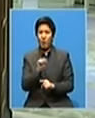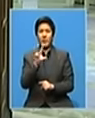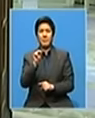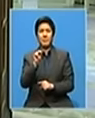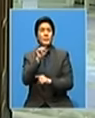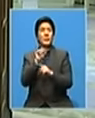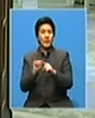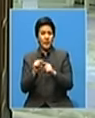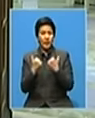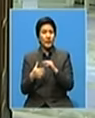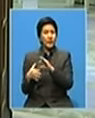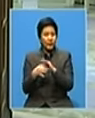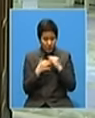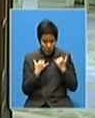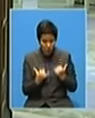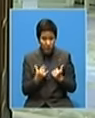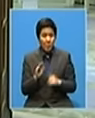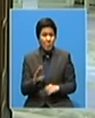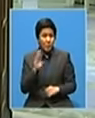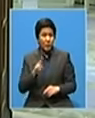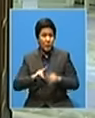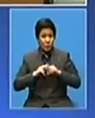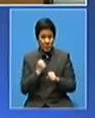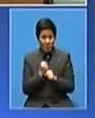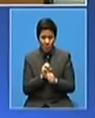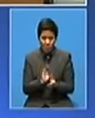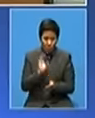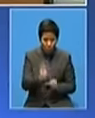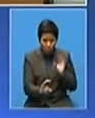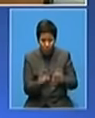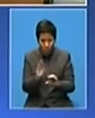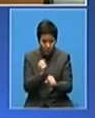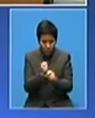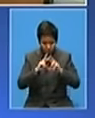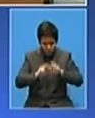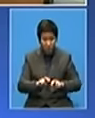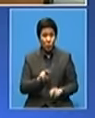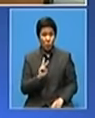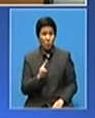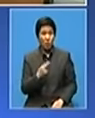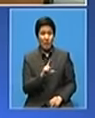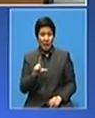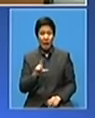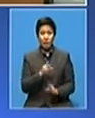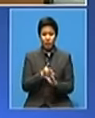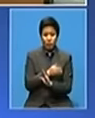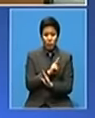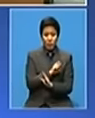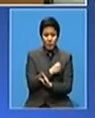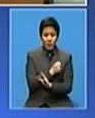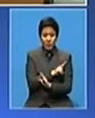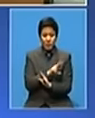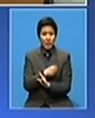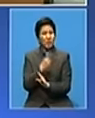งทุนวิจัยภาคเอกชนก็ได้เพิ่มมากขึ้นถึงกว่า 20,000 ล้านบาทในรอบ 2-3 ปีที่ผ่านมาอย่างไรก็ตาม